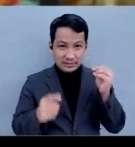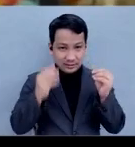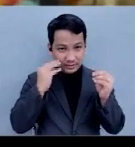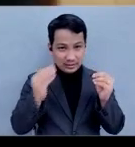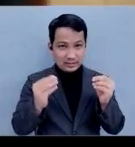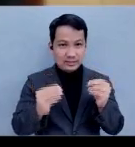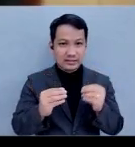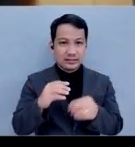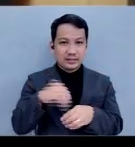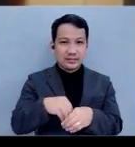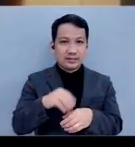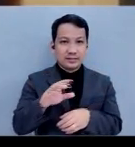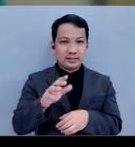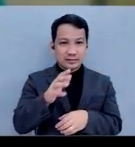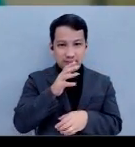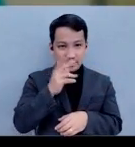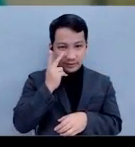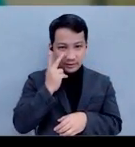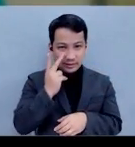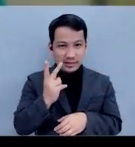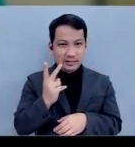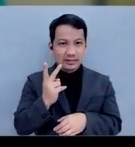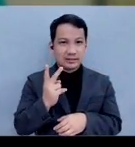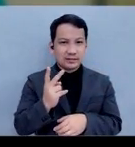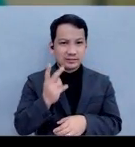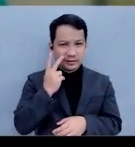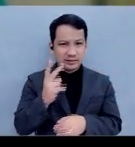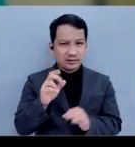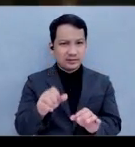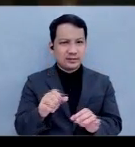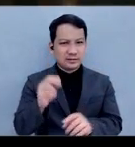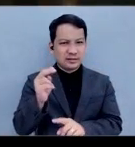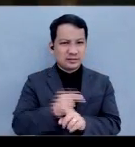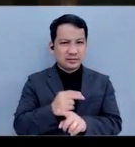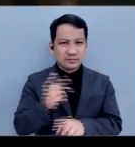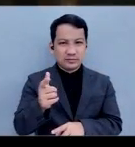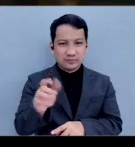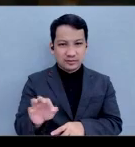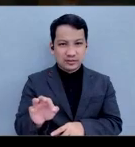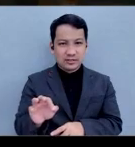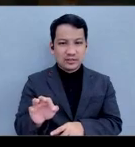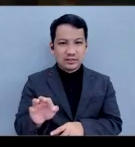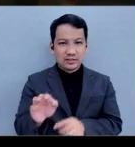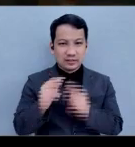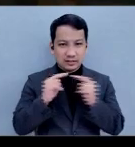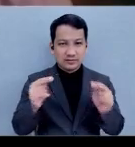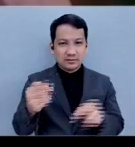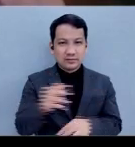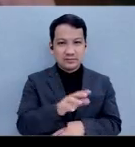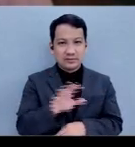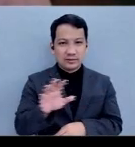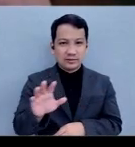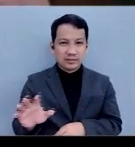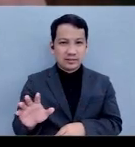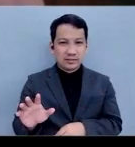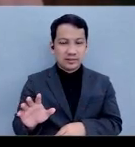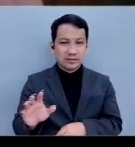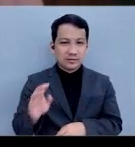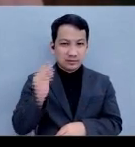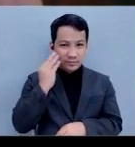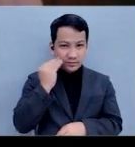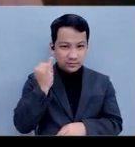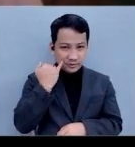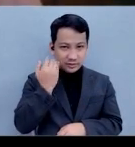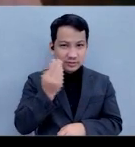His Mother's Eye. Mapapanood naman yan sa November 29. Nagbabalita mula sa Frontline, MJ